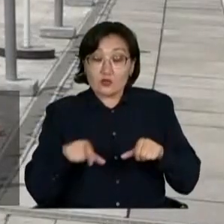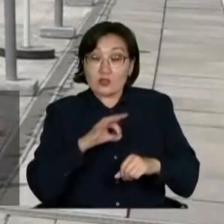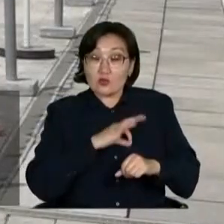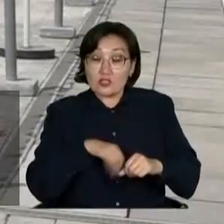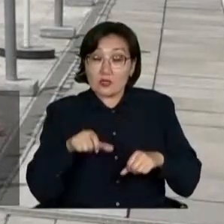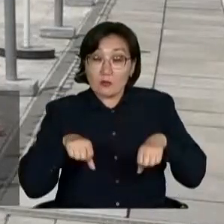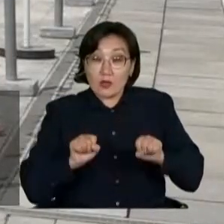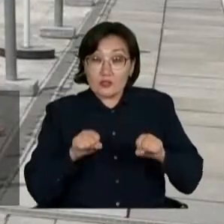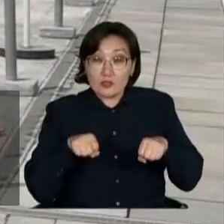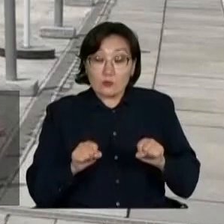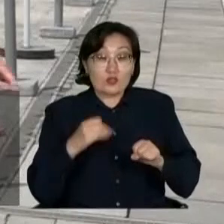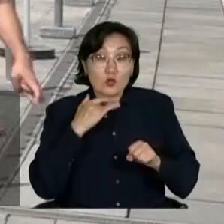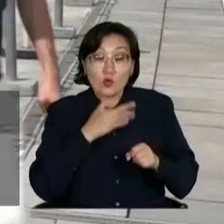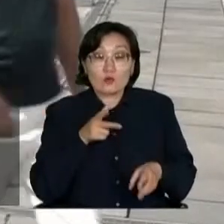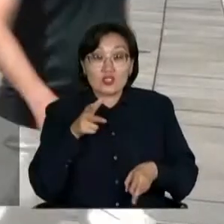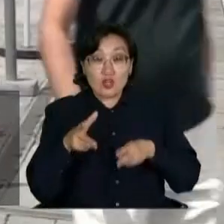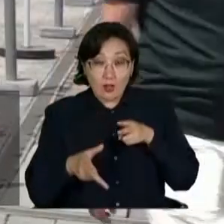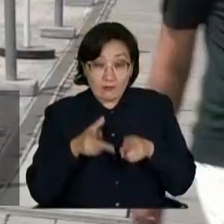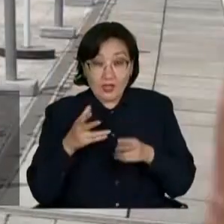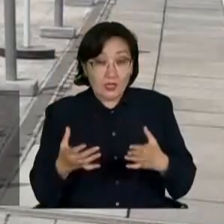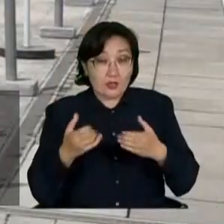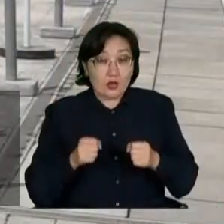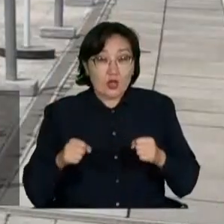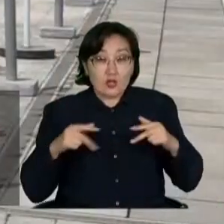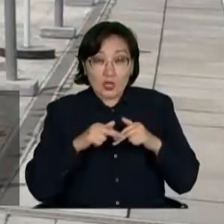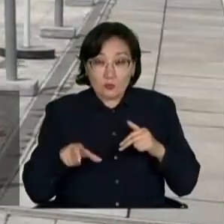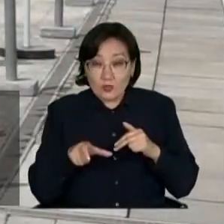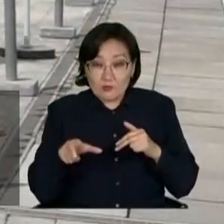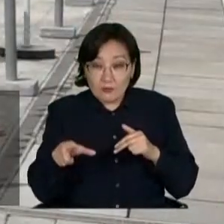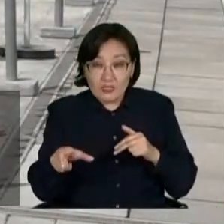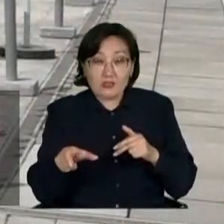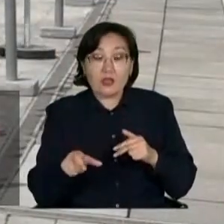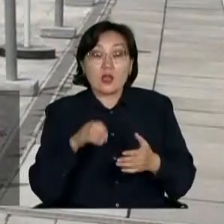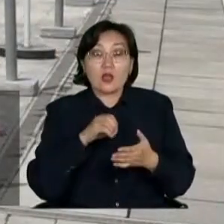мопед жүргізушілеріне көптеген шағымдар кеп түсіп жатады. Тротуармен жаңағы